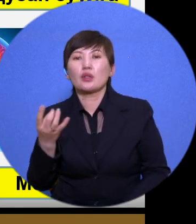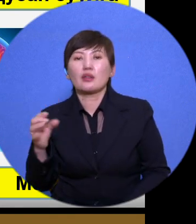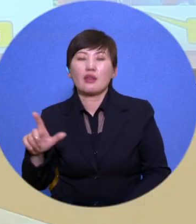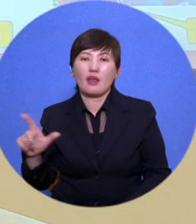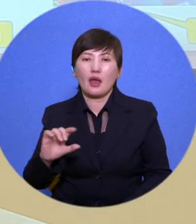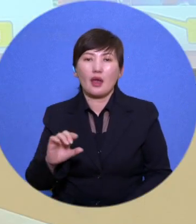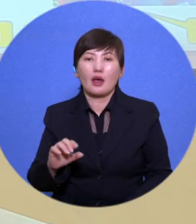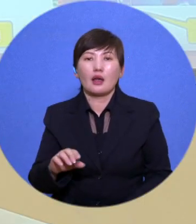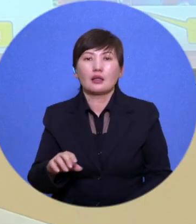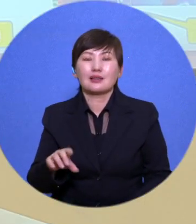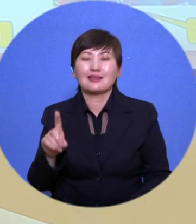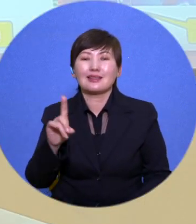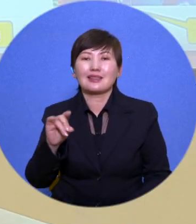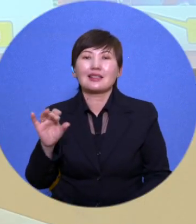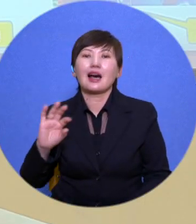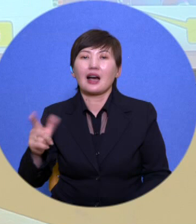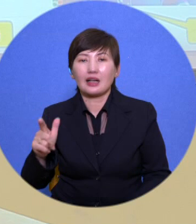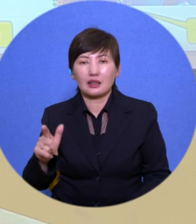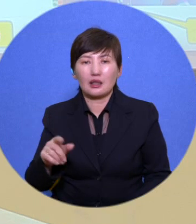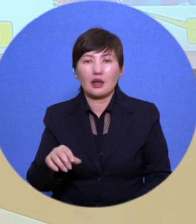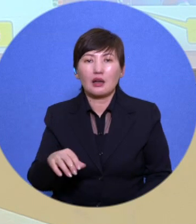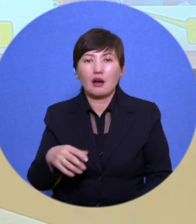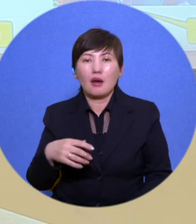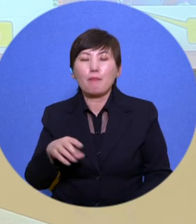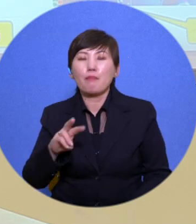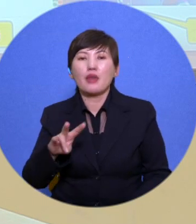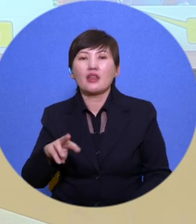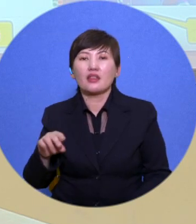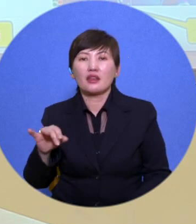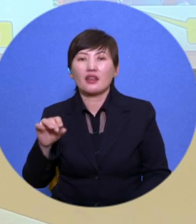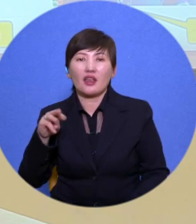квитин, менингит гэсэн ийм өвчингүүд болохоор нянгаар үүсгэгддэг байна.